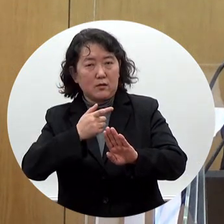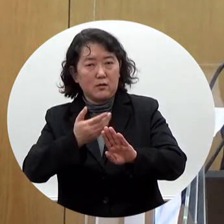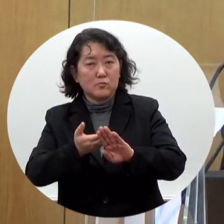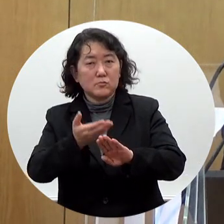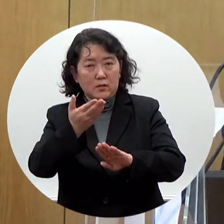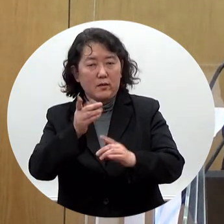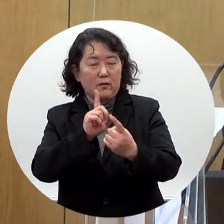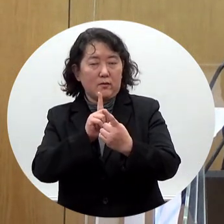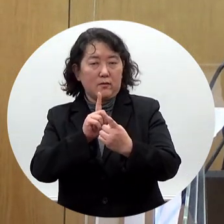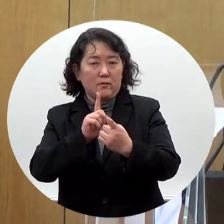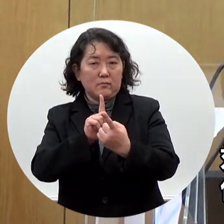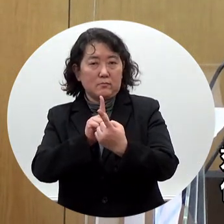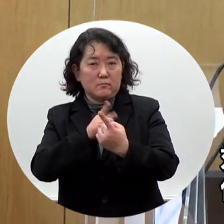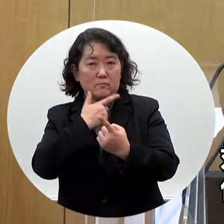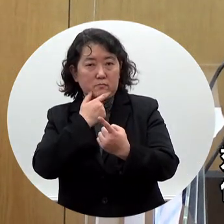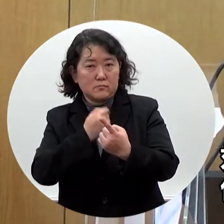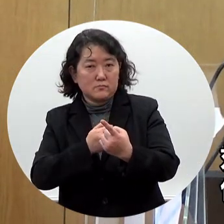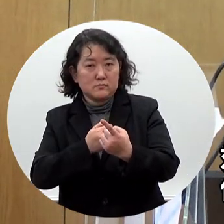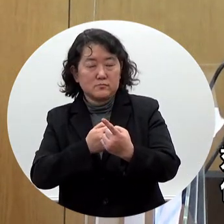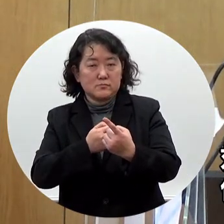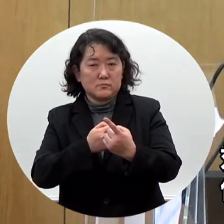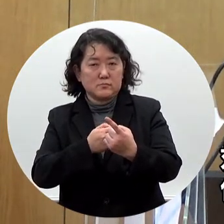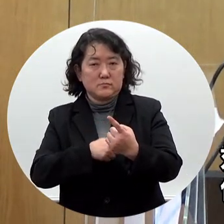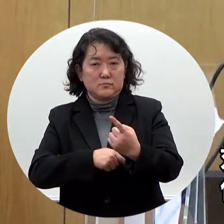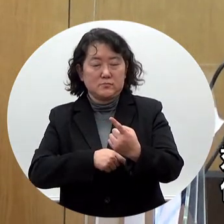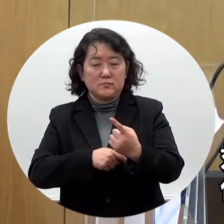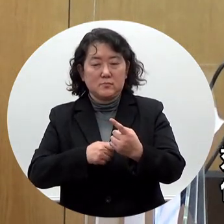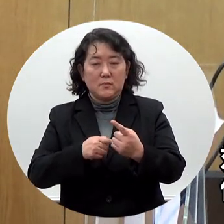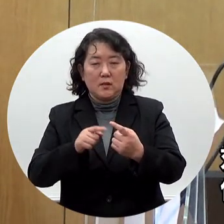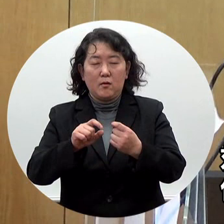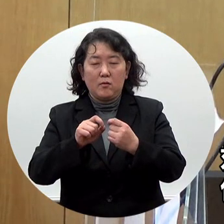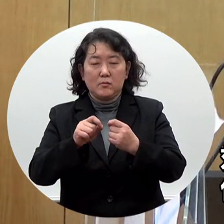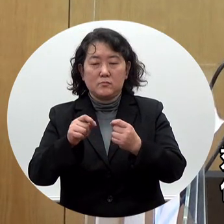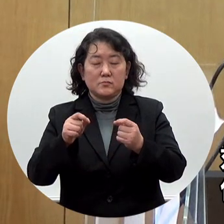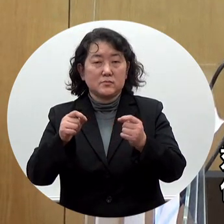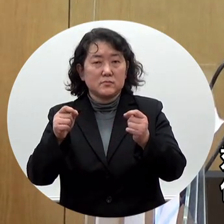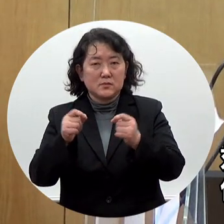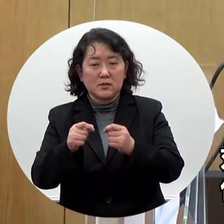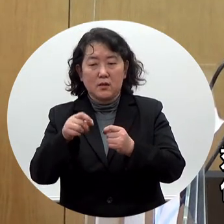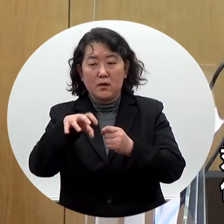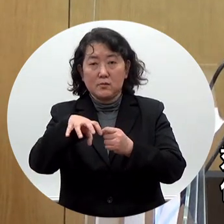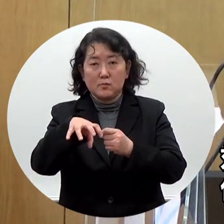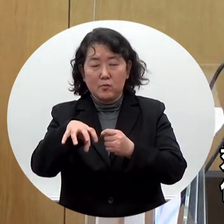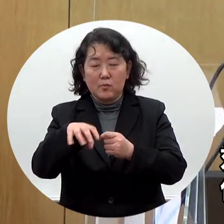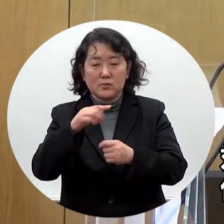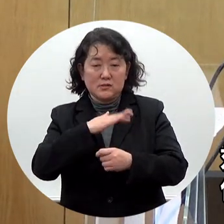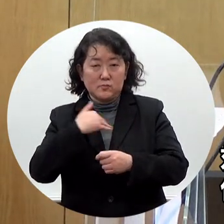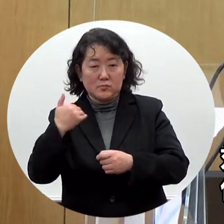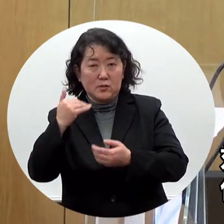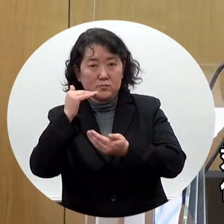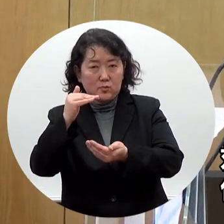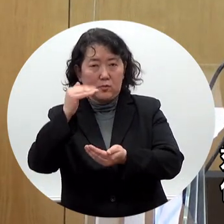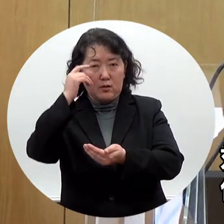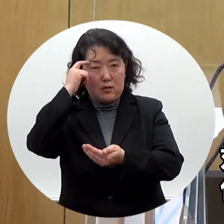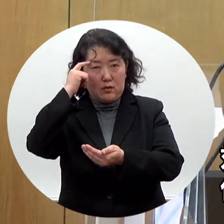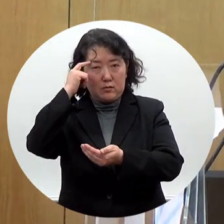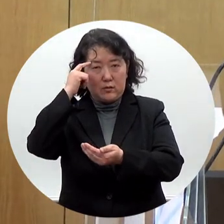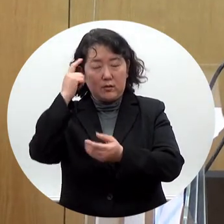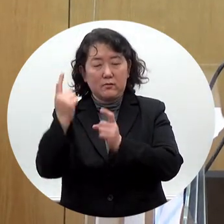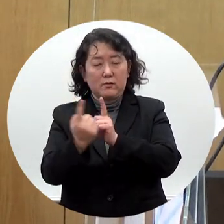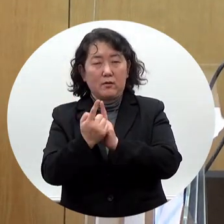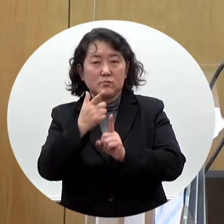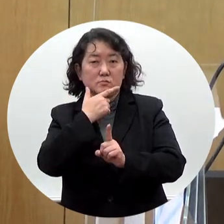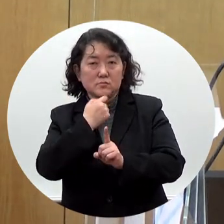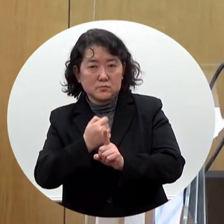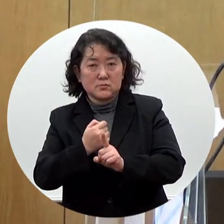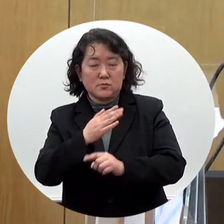に思っております。対岸の火事ではございません。他山の石としなければならないというふうに思います。